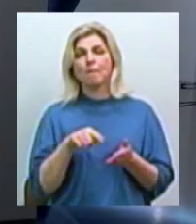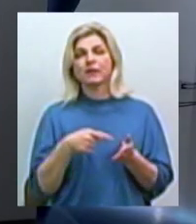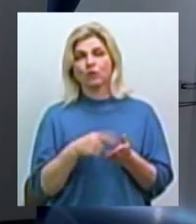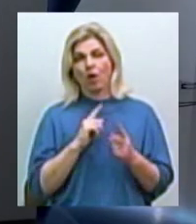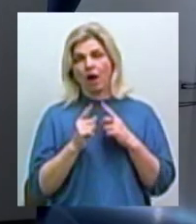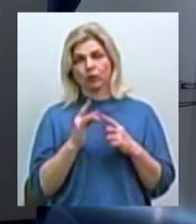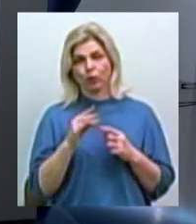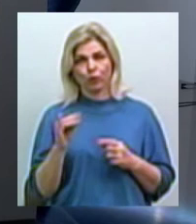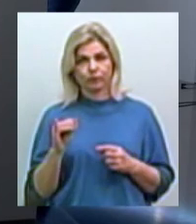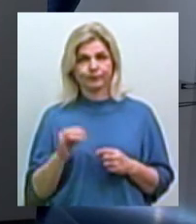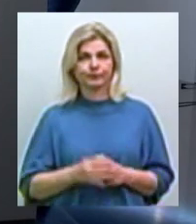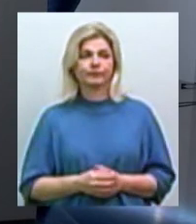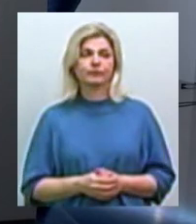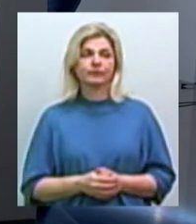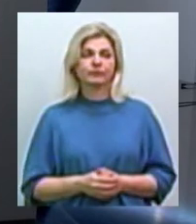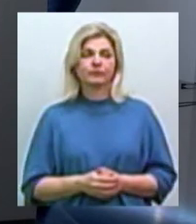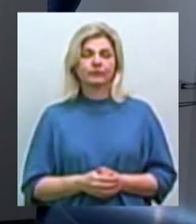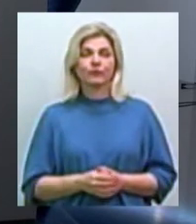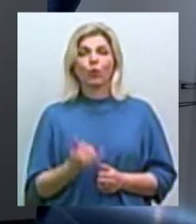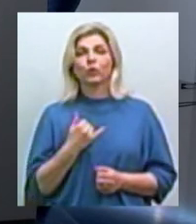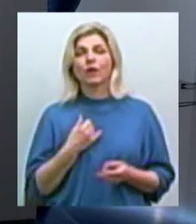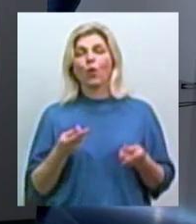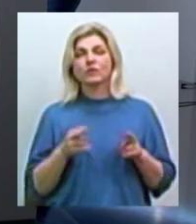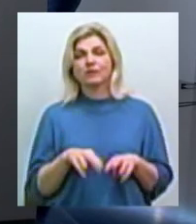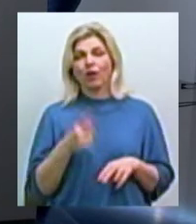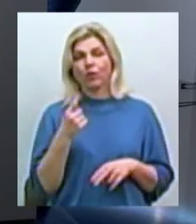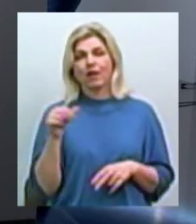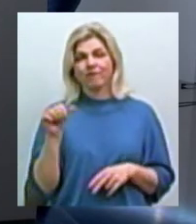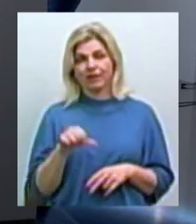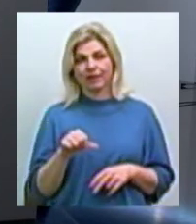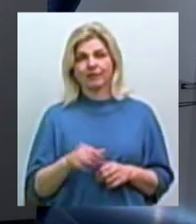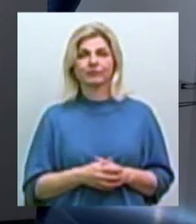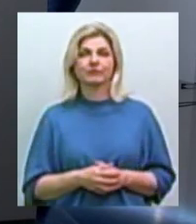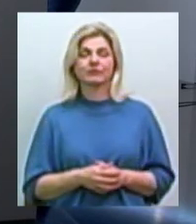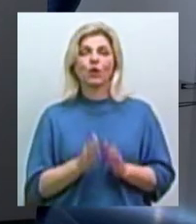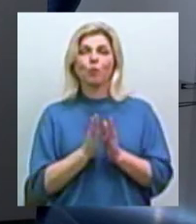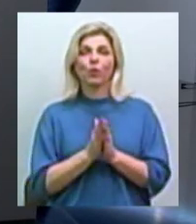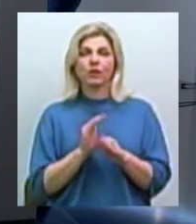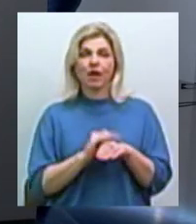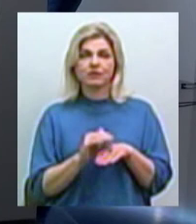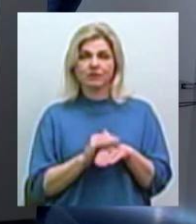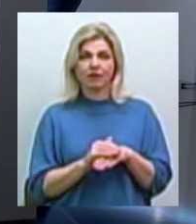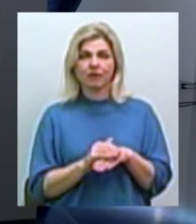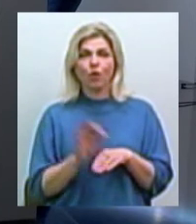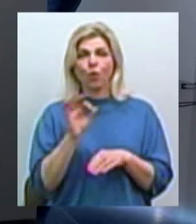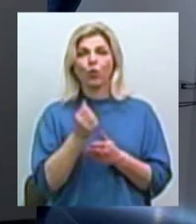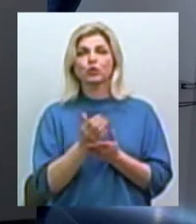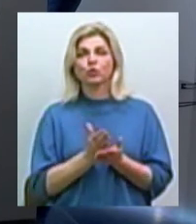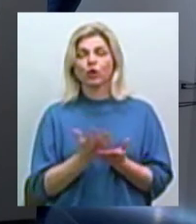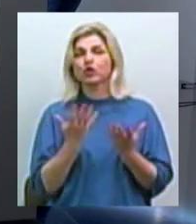радою. Оксана, у нас залишається хвилина. Будь ласка. Про